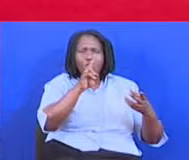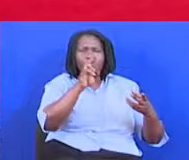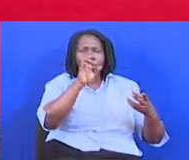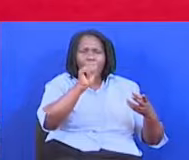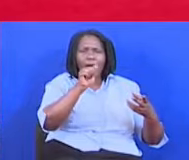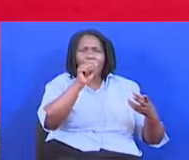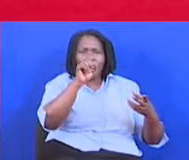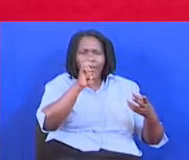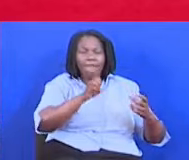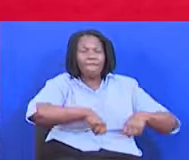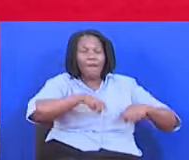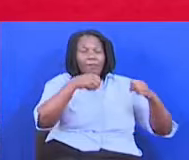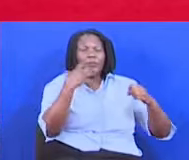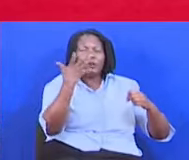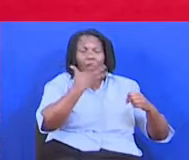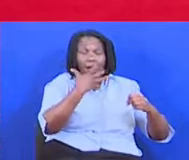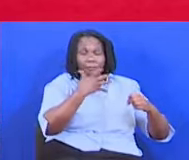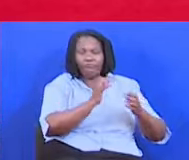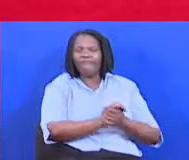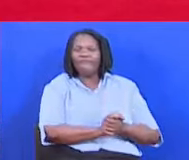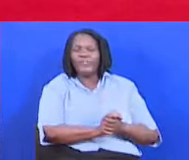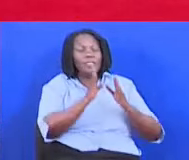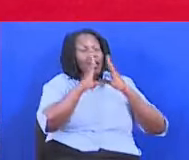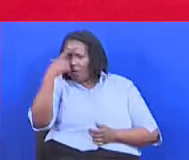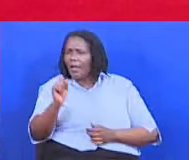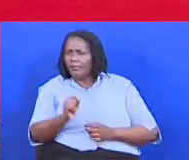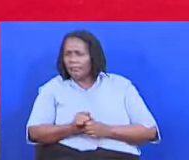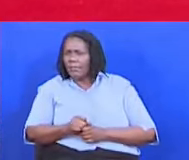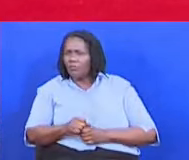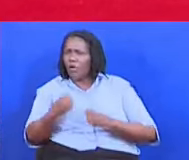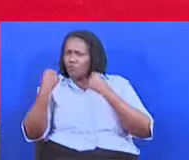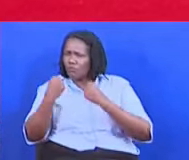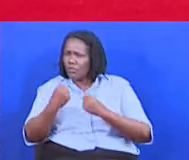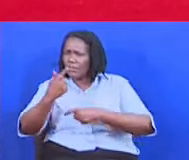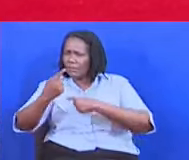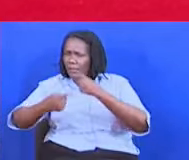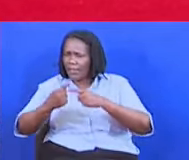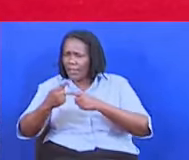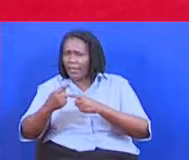ya wizara kuwa jitihada zinazoendelea kufanywa